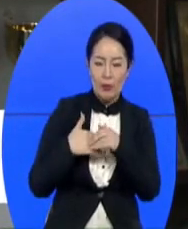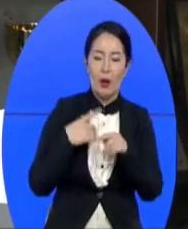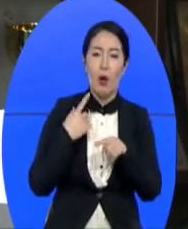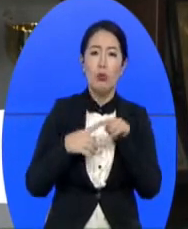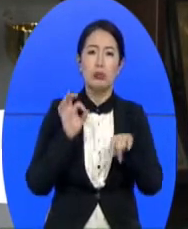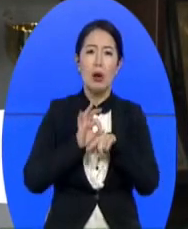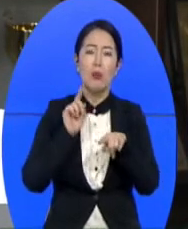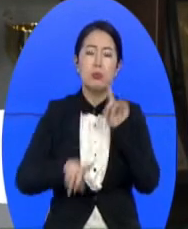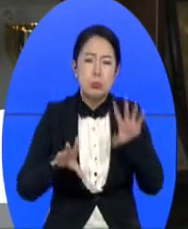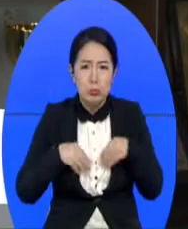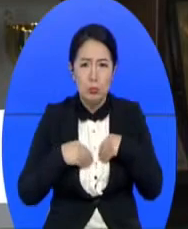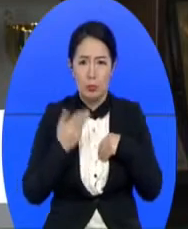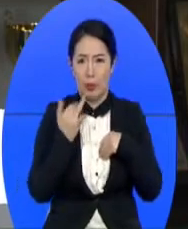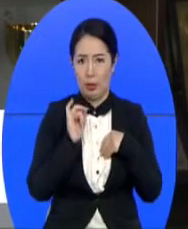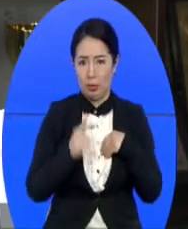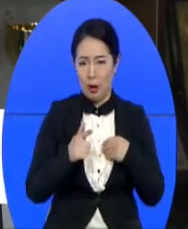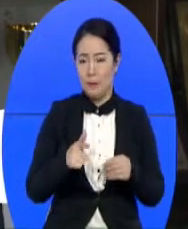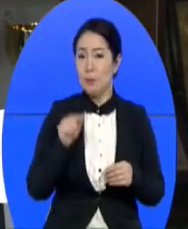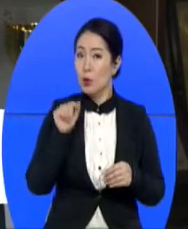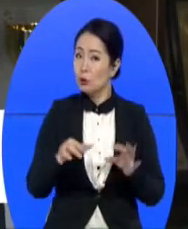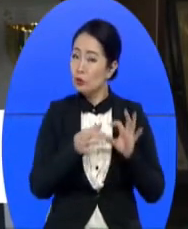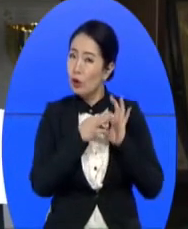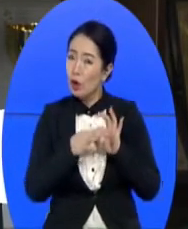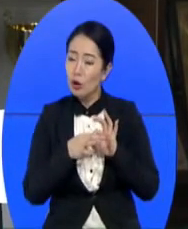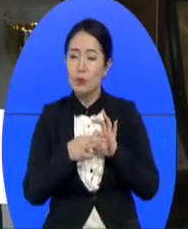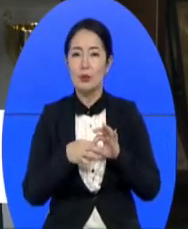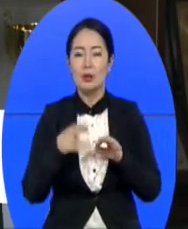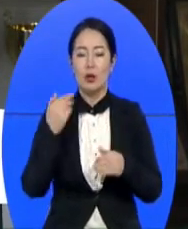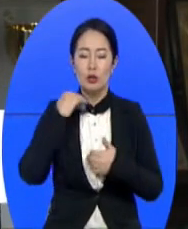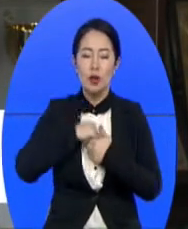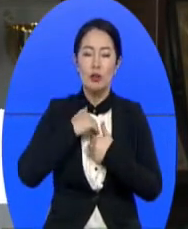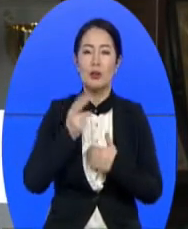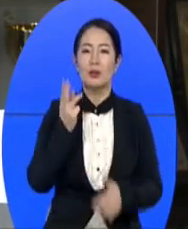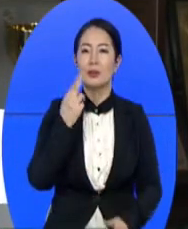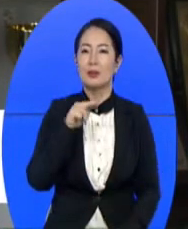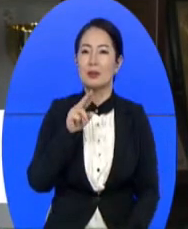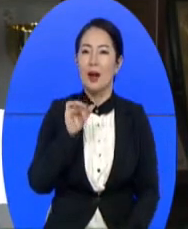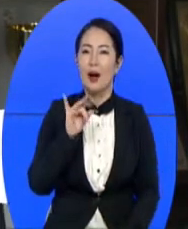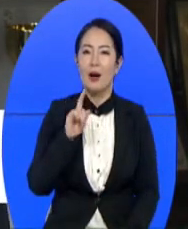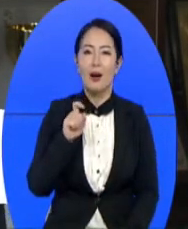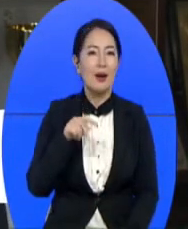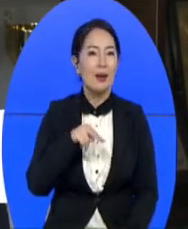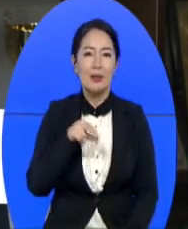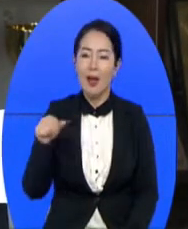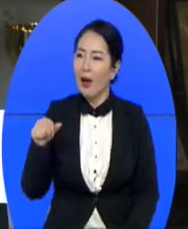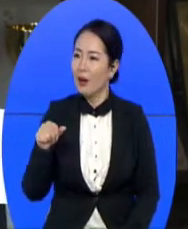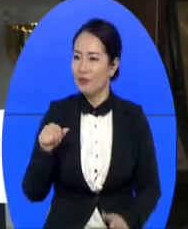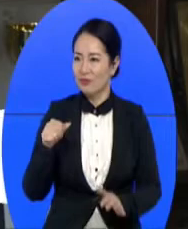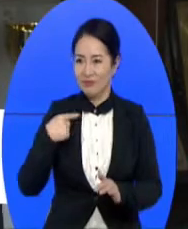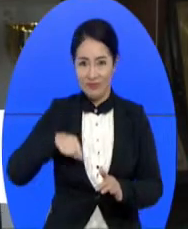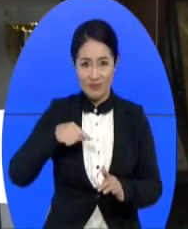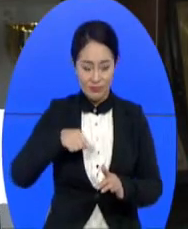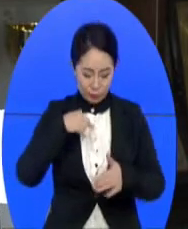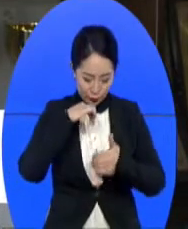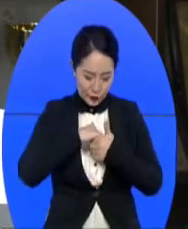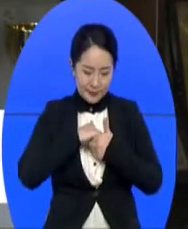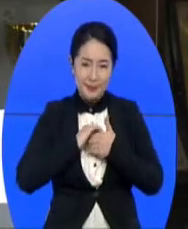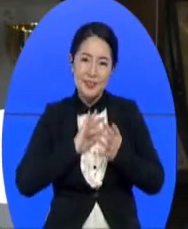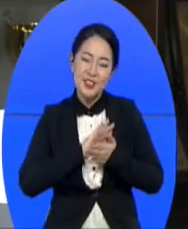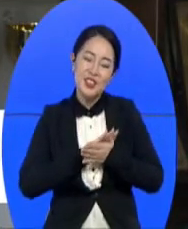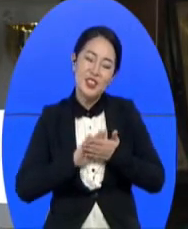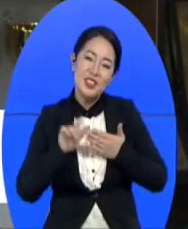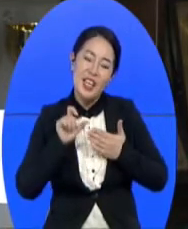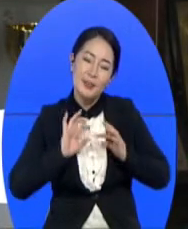өртөмтгий болгодог байгаа. За үүнээсээ хамааруулаад бол нөгөө тархлааны одоо тогтолцоо маань шин эсүүд нь эсүүд